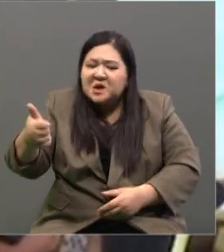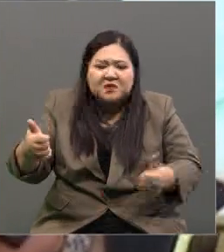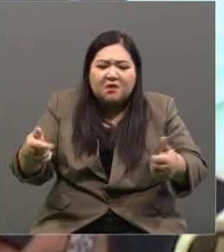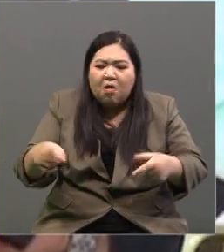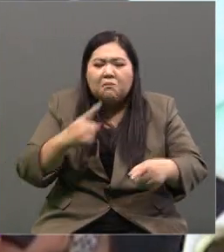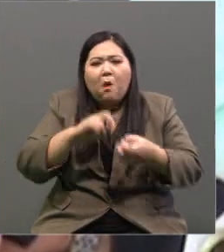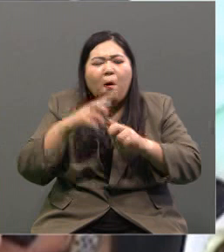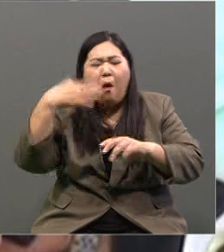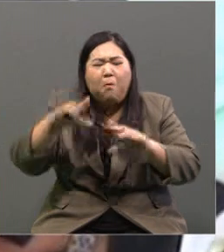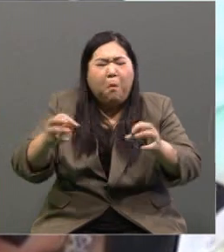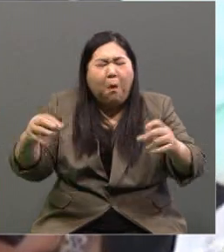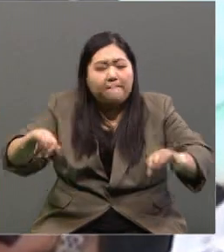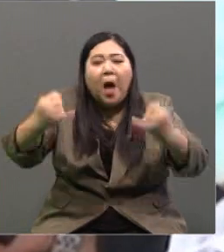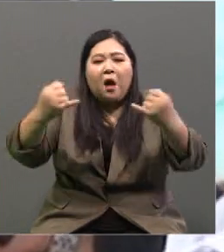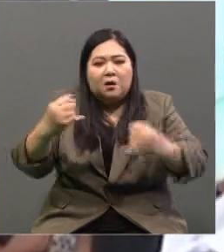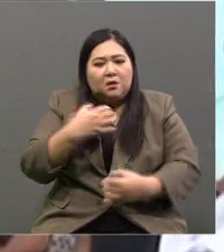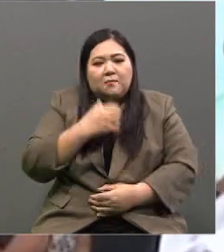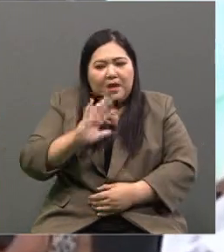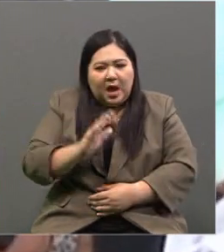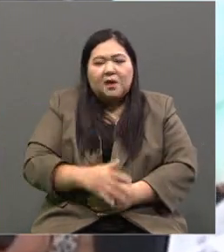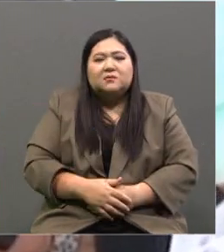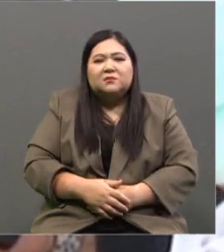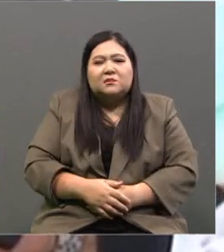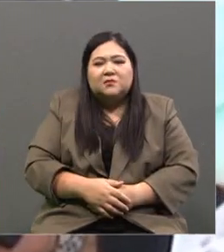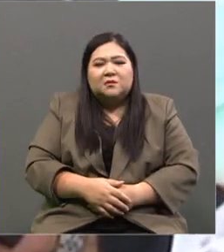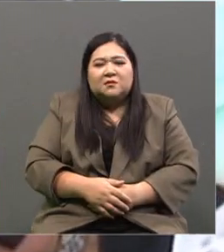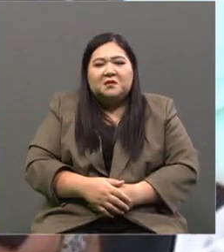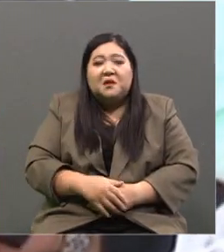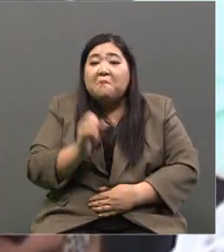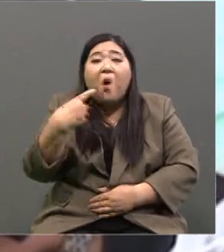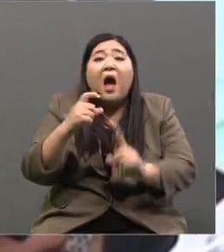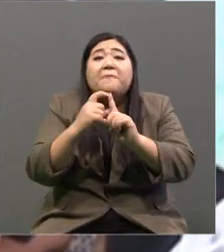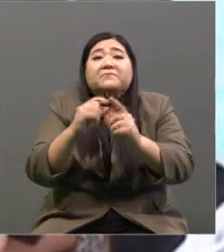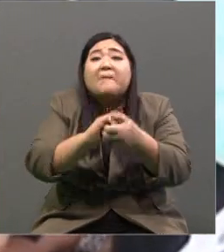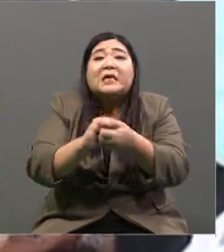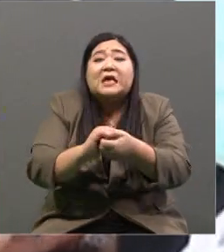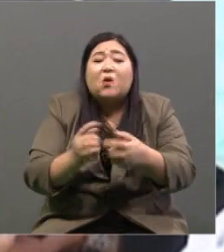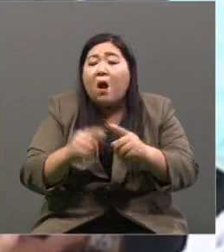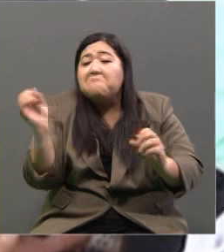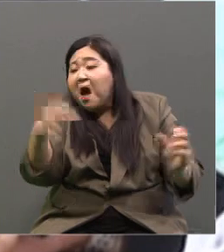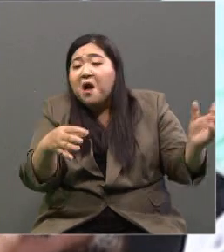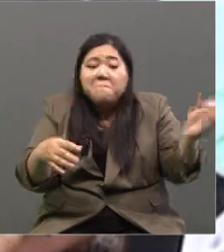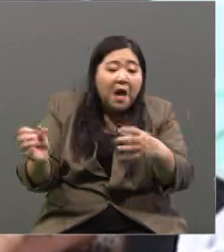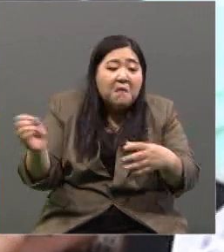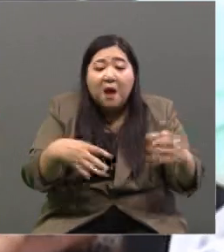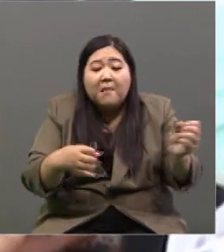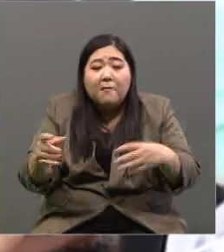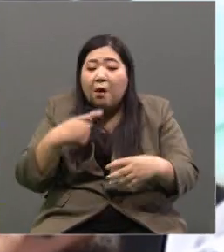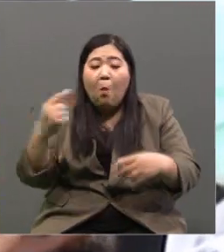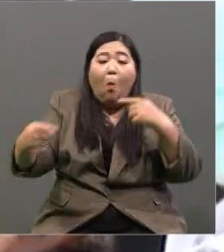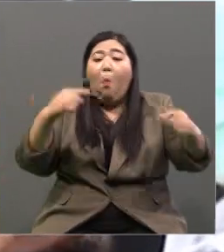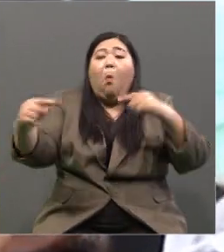อ่ะเสร็จแล้วข้อสุดท้ายก็บอกจะเร่งสร้างความสามัคคีของชนในชาติจะขึ้นเวทีทีไรก็